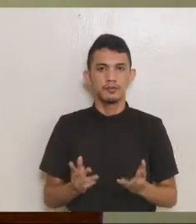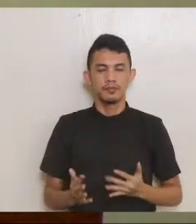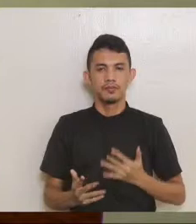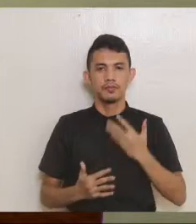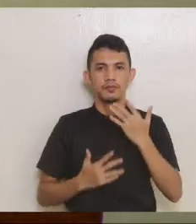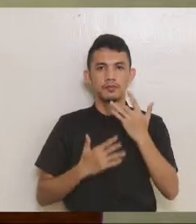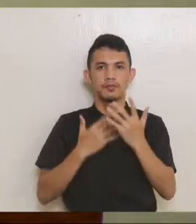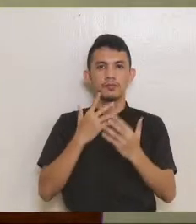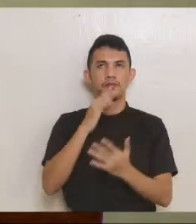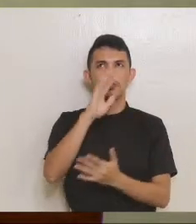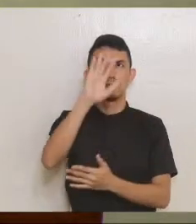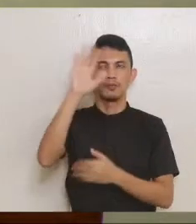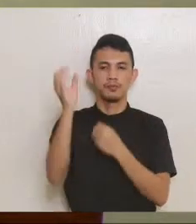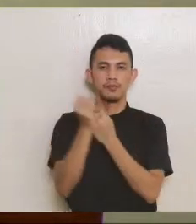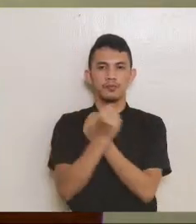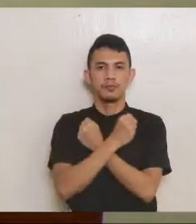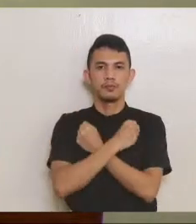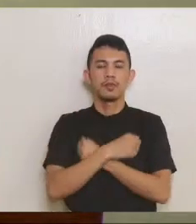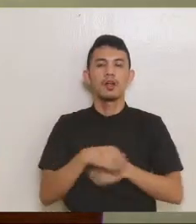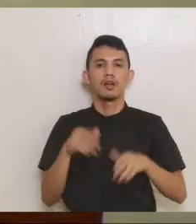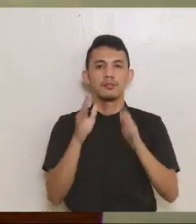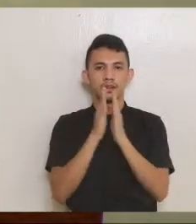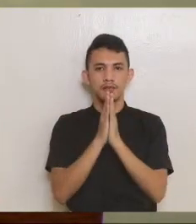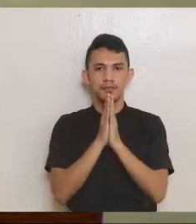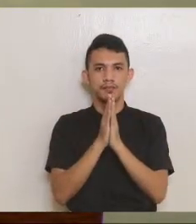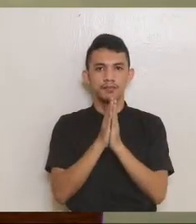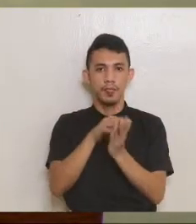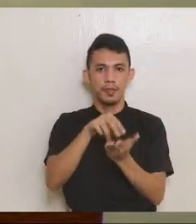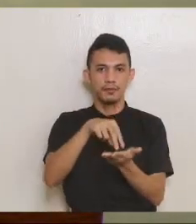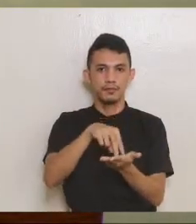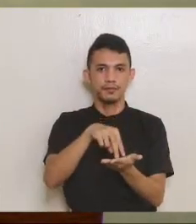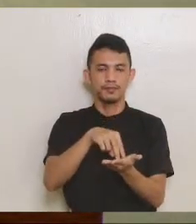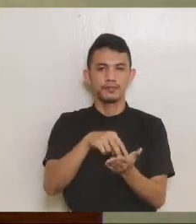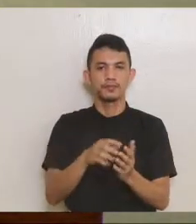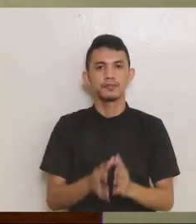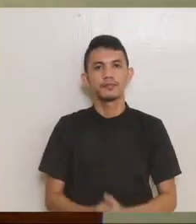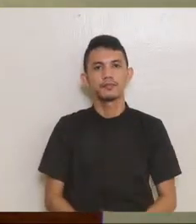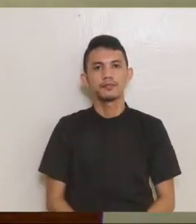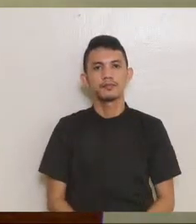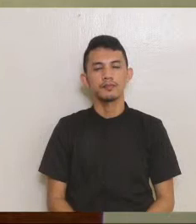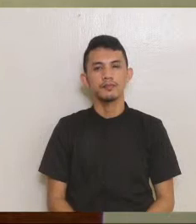fire of your love." Amen. Palihog manindog.